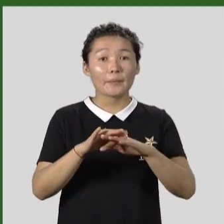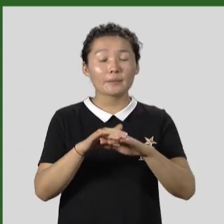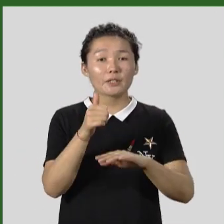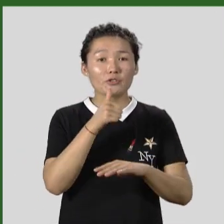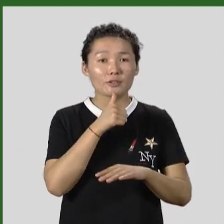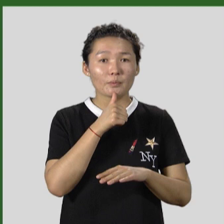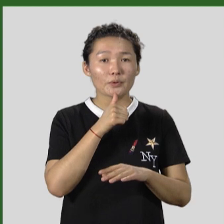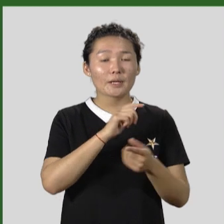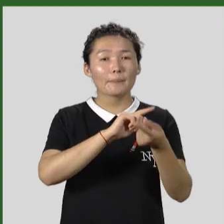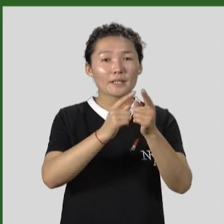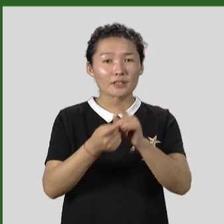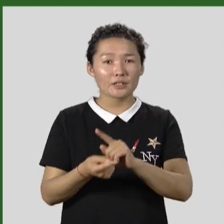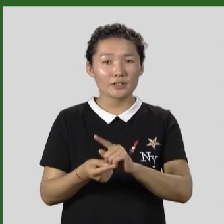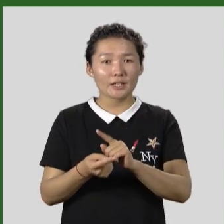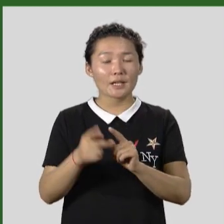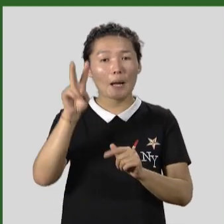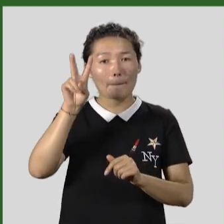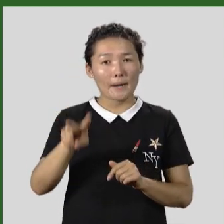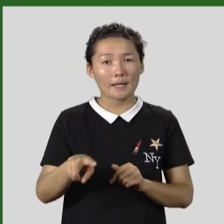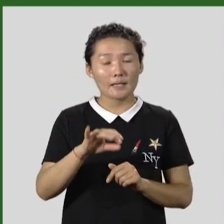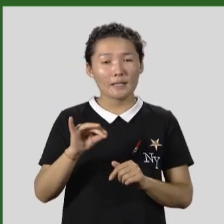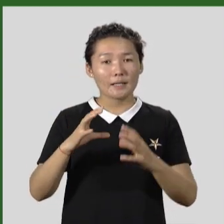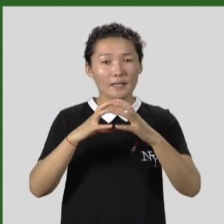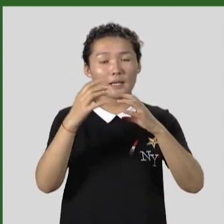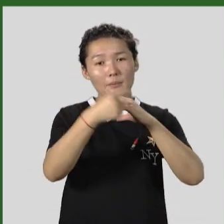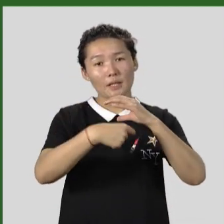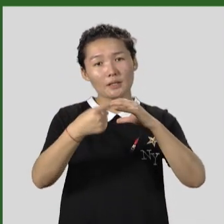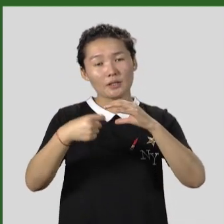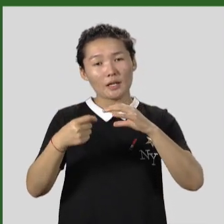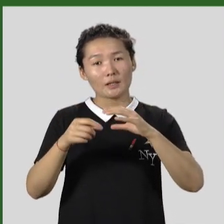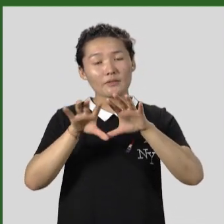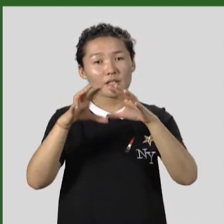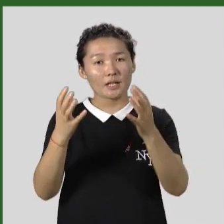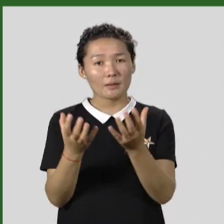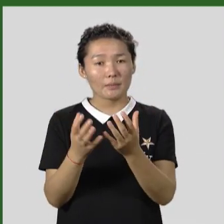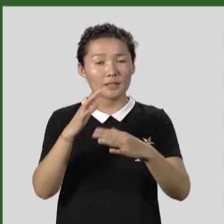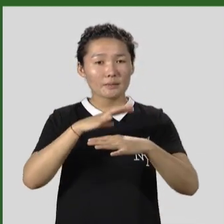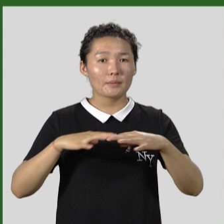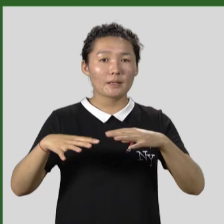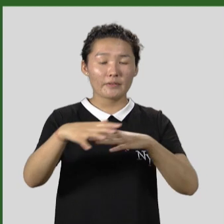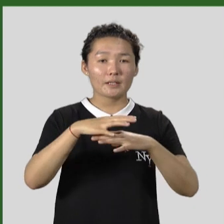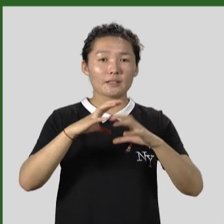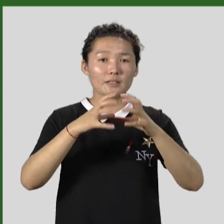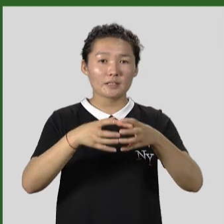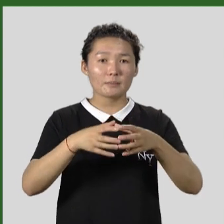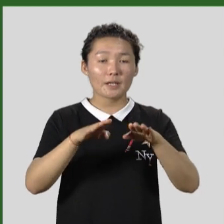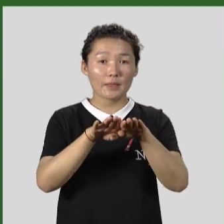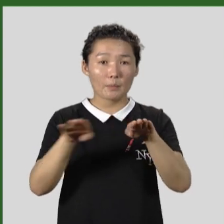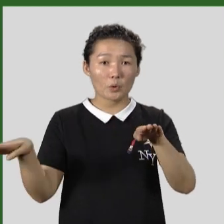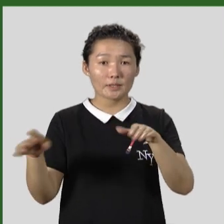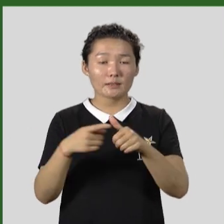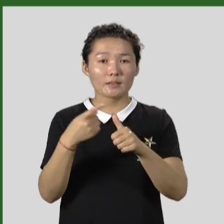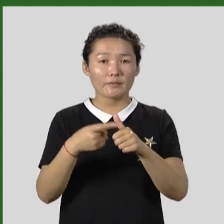Математический способ перенесения параллелей и меридианов шарообразной поверхности Земли на плоскость